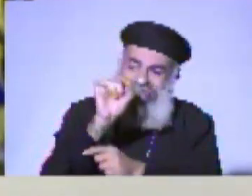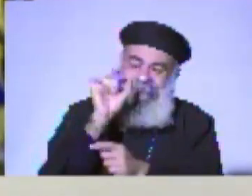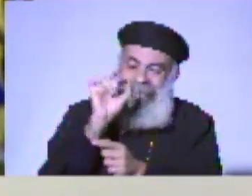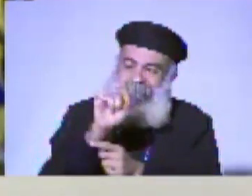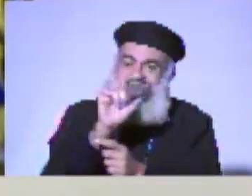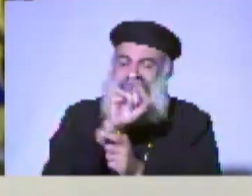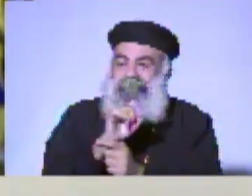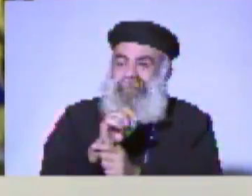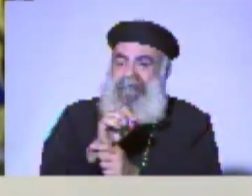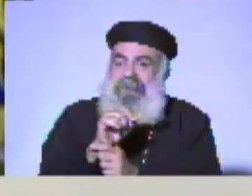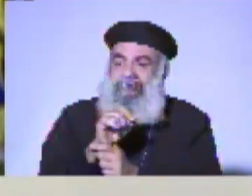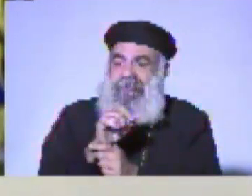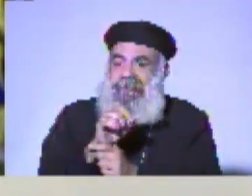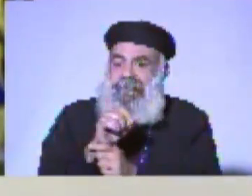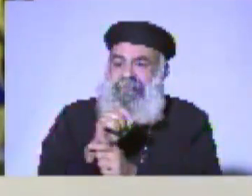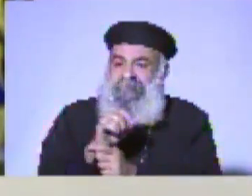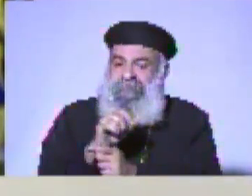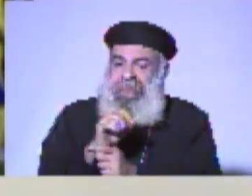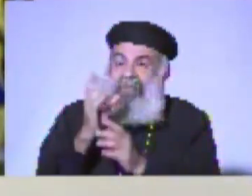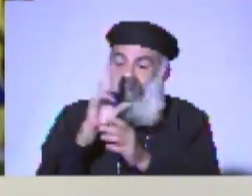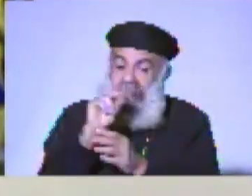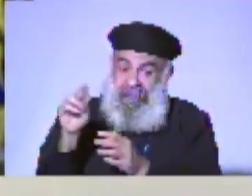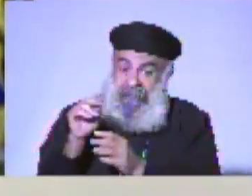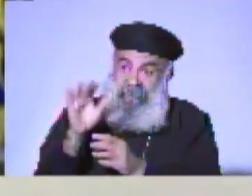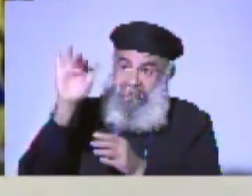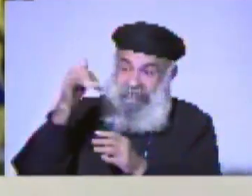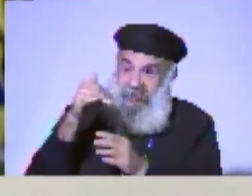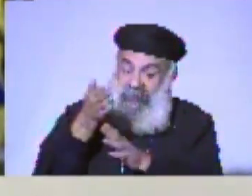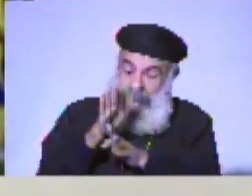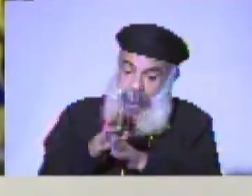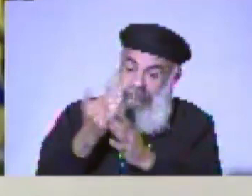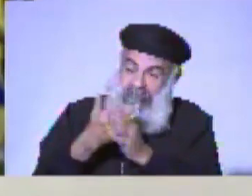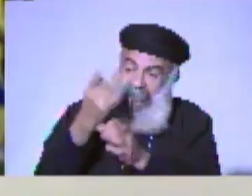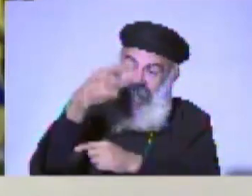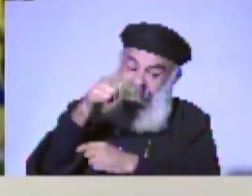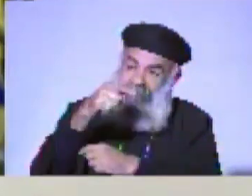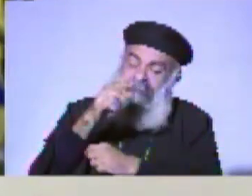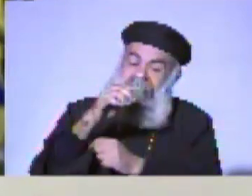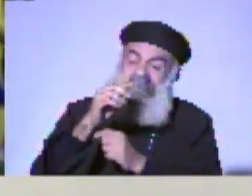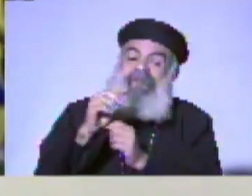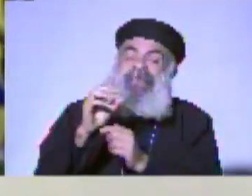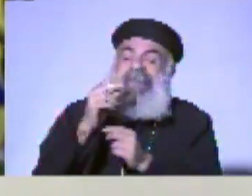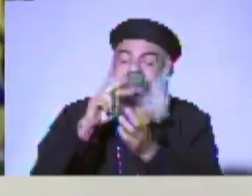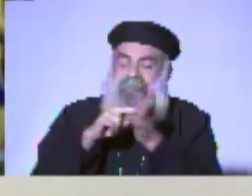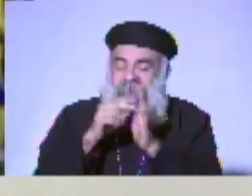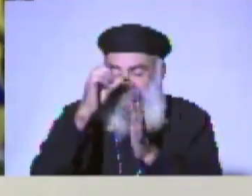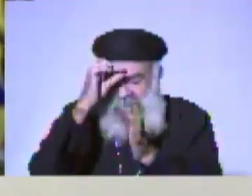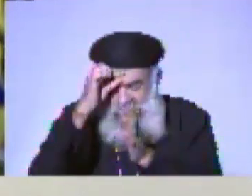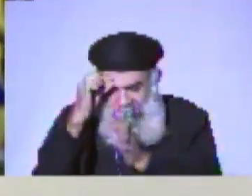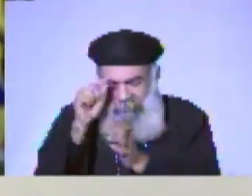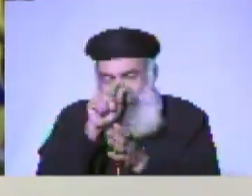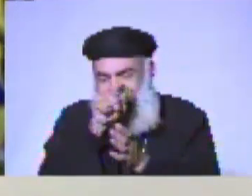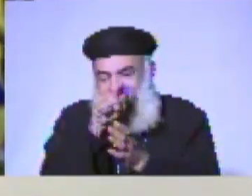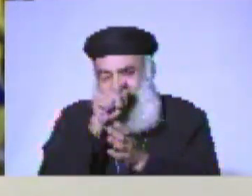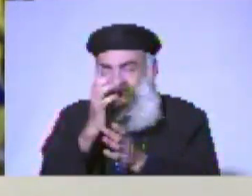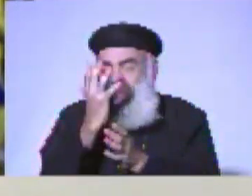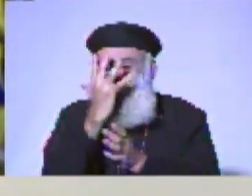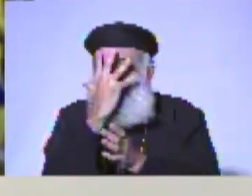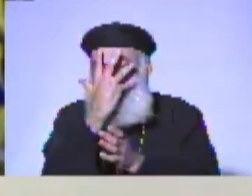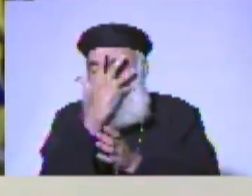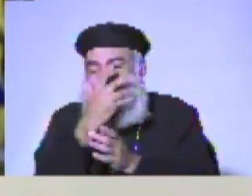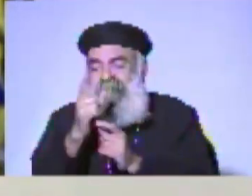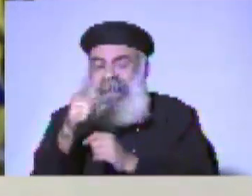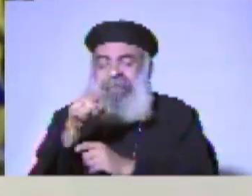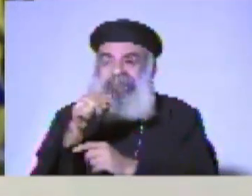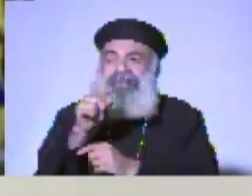قديس اغسطينس يقول كما جاء الموت بواسطه الحيه ساره رمزه هو سوره الحيه كانت